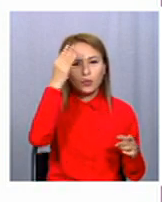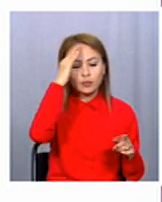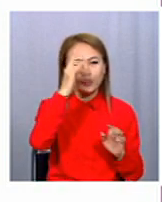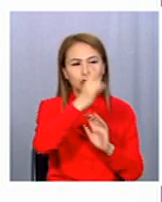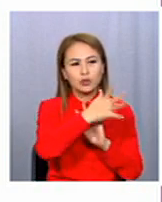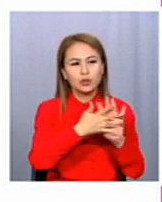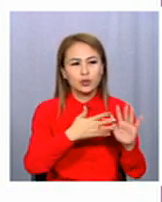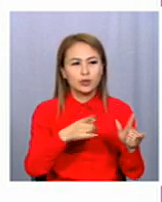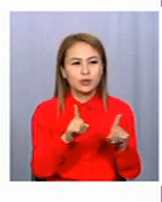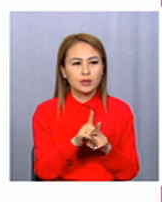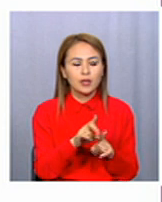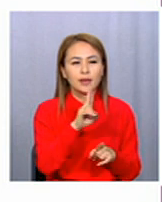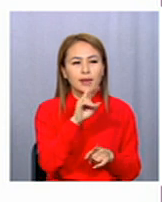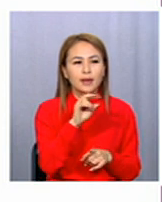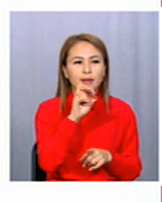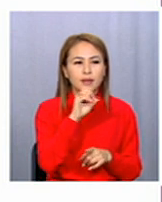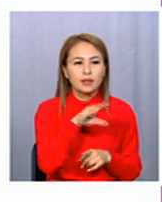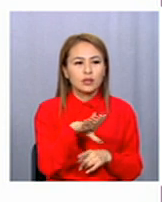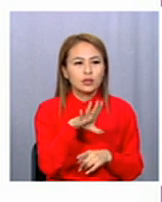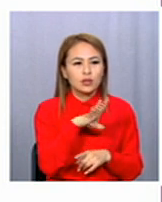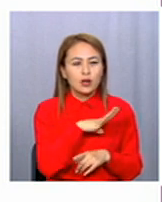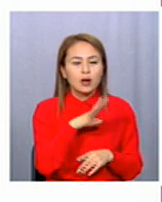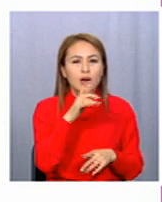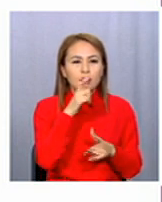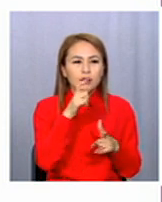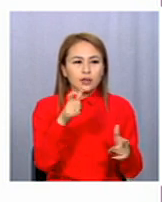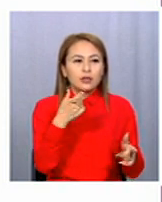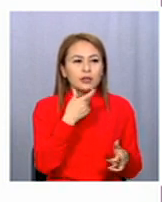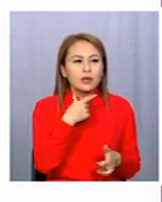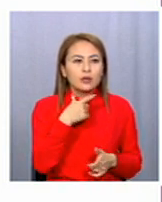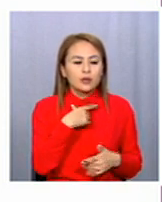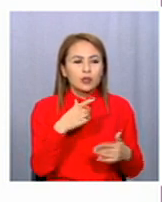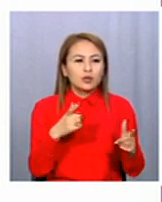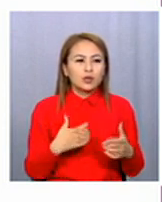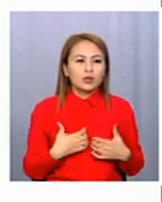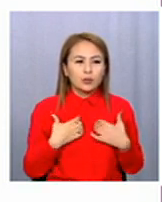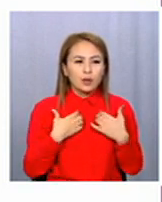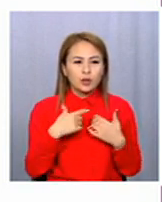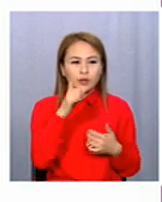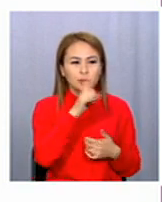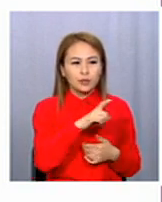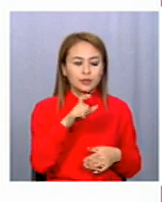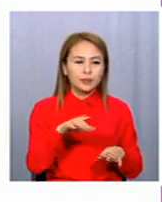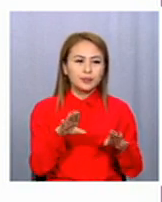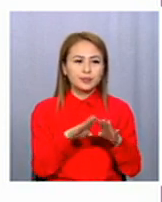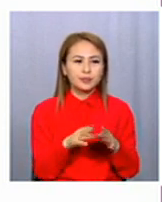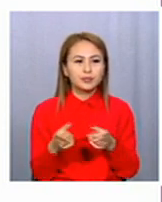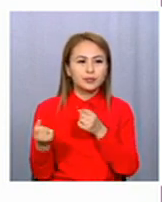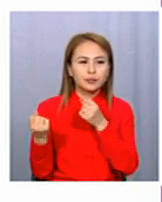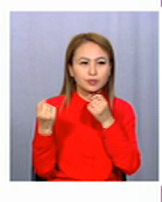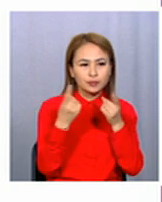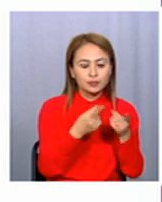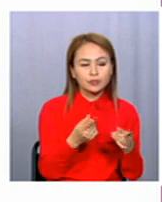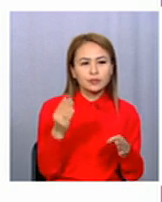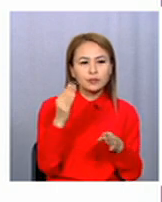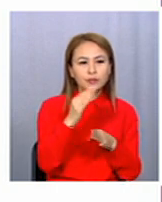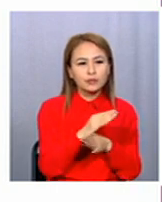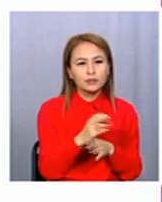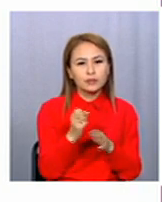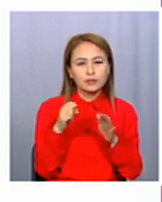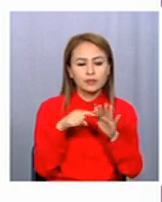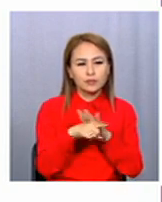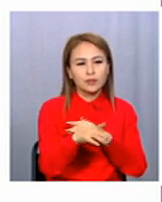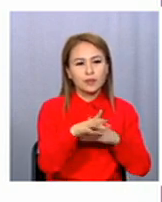түсінгендей. Кенет шыққан ащы дауыстан шошып қалған жұрт, кетпен күректерін лақтырып, қосқа қарай